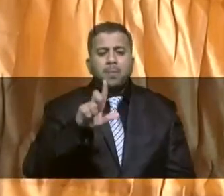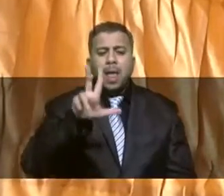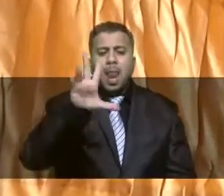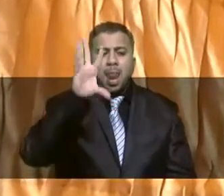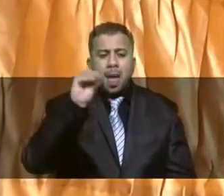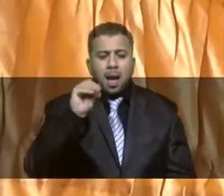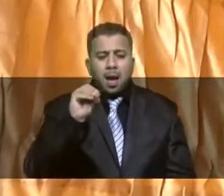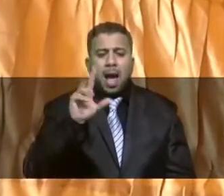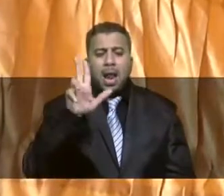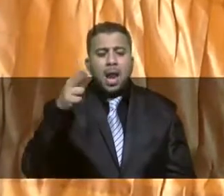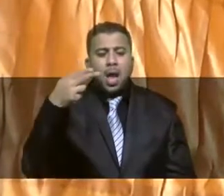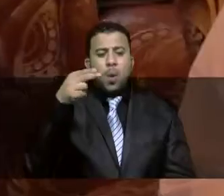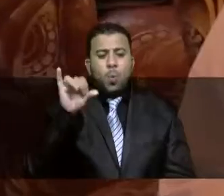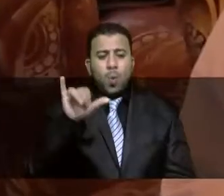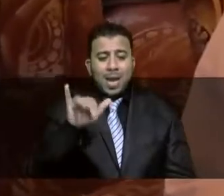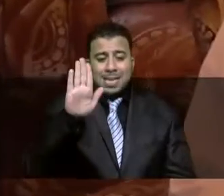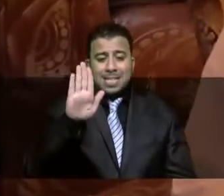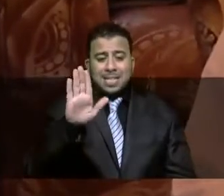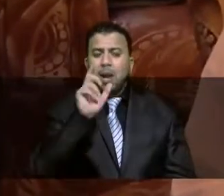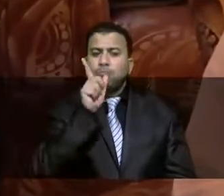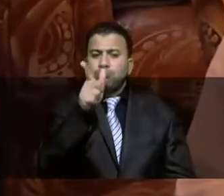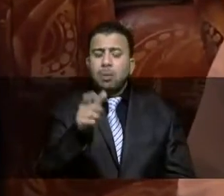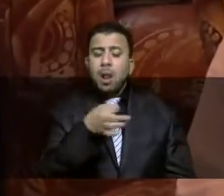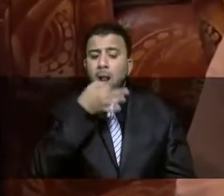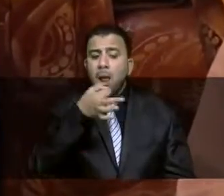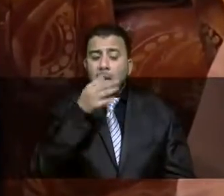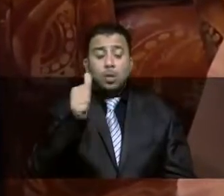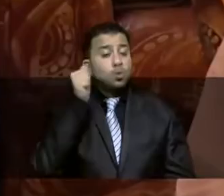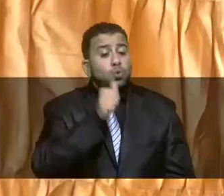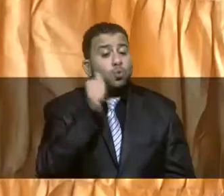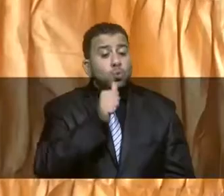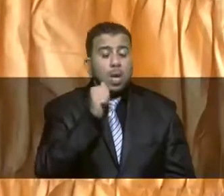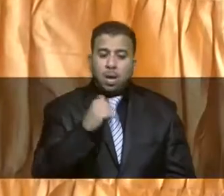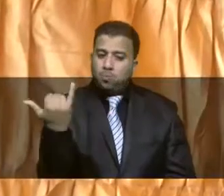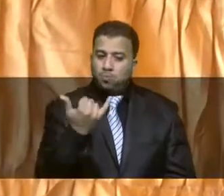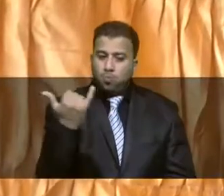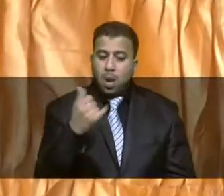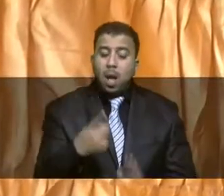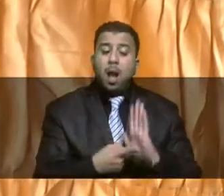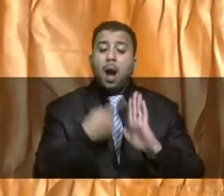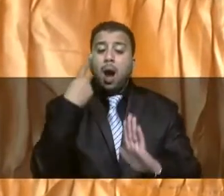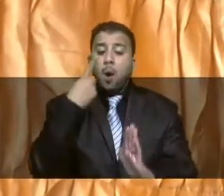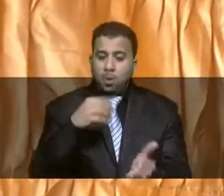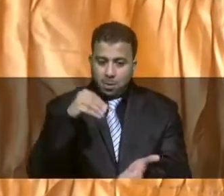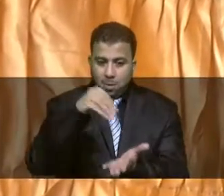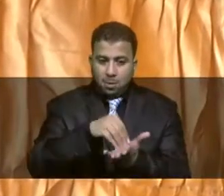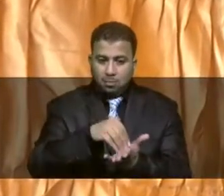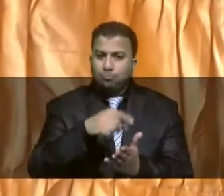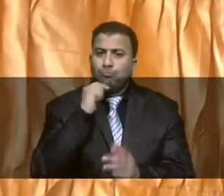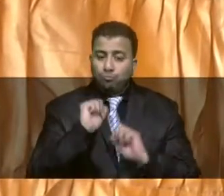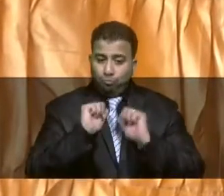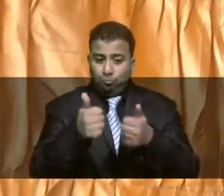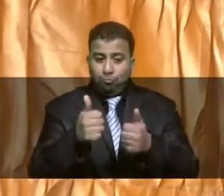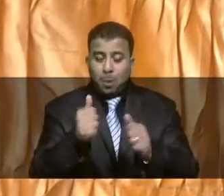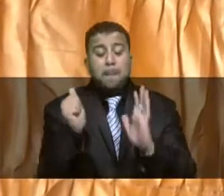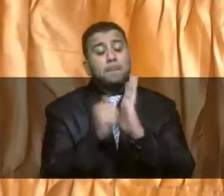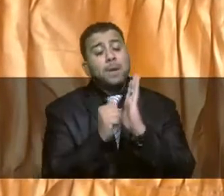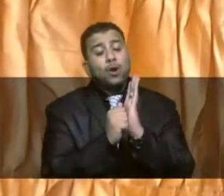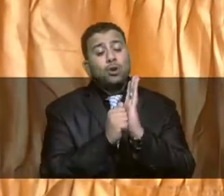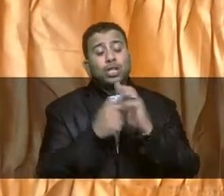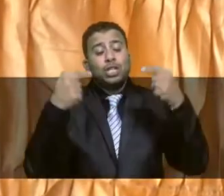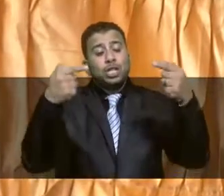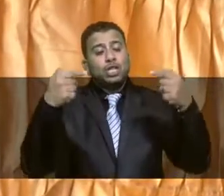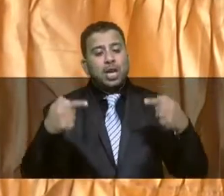حرص صاحب السمو حاكم الشارقة على أن يكون السودان إحدى محطات المرحلة الأولى لتنفيذ مبادرة إنشاء بيوت